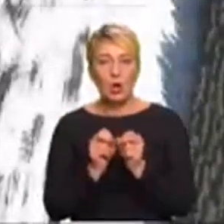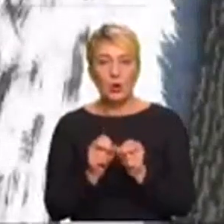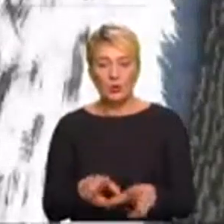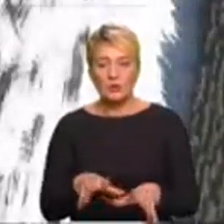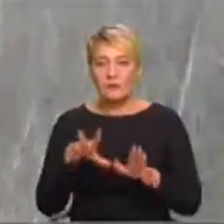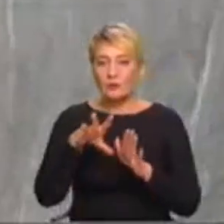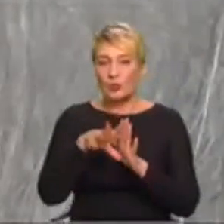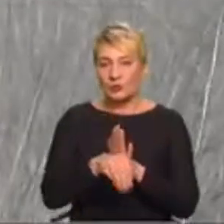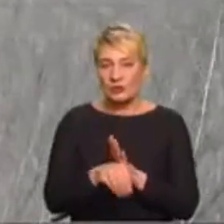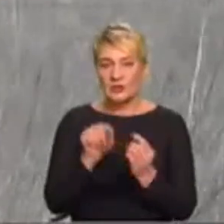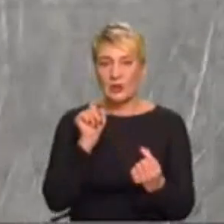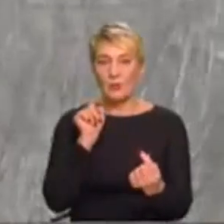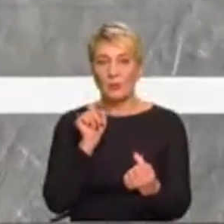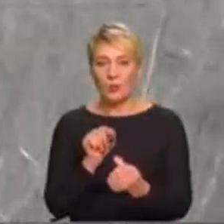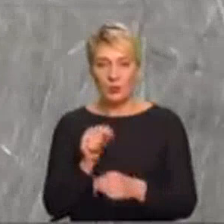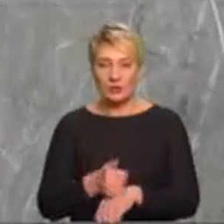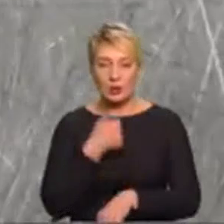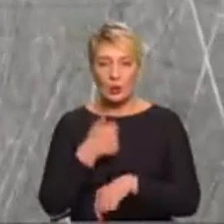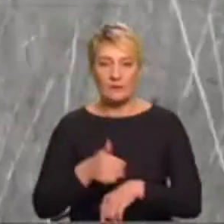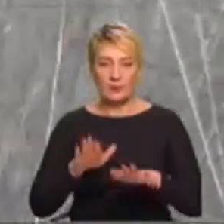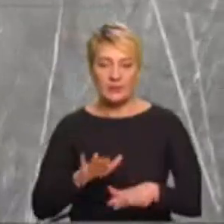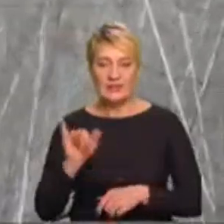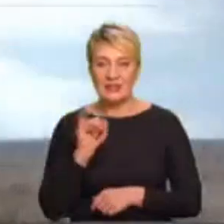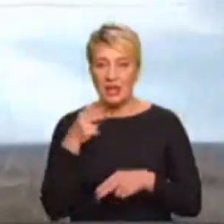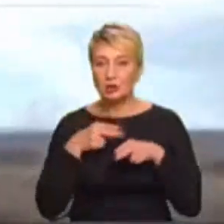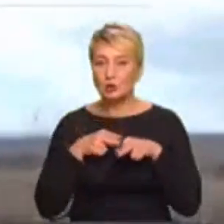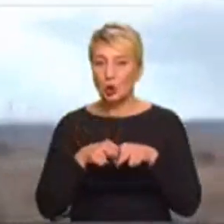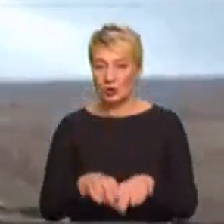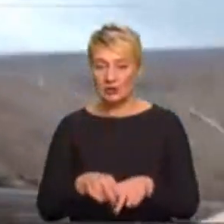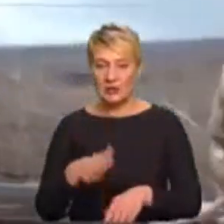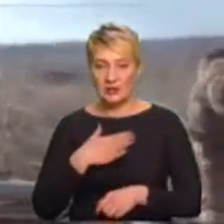числі проти головних міст і столиці нашої країни Києва.